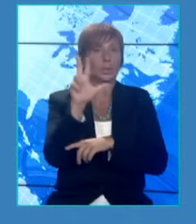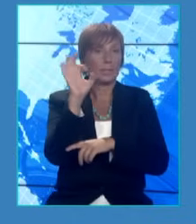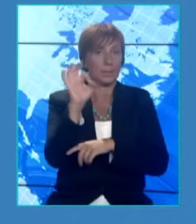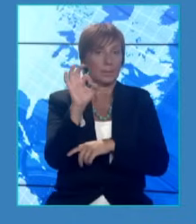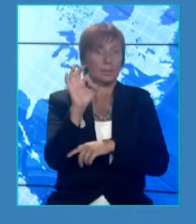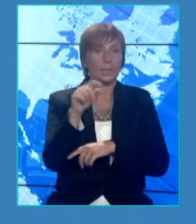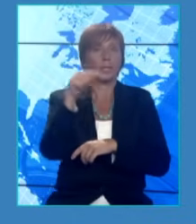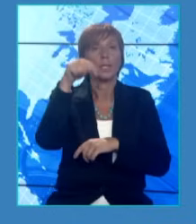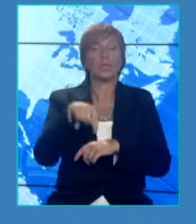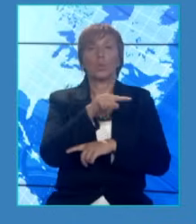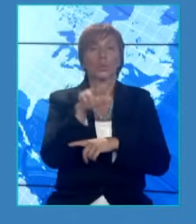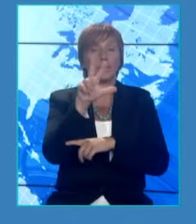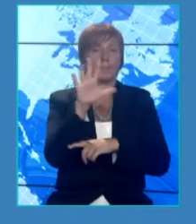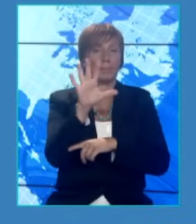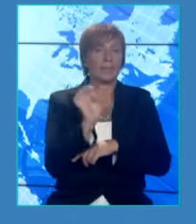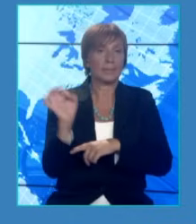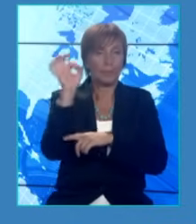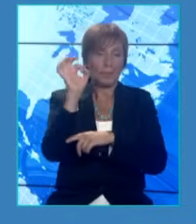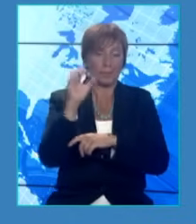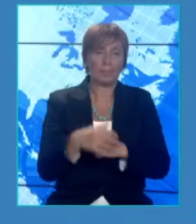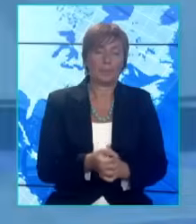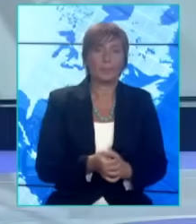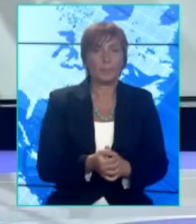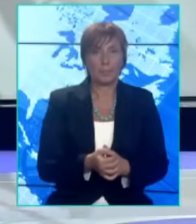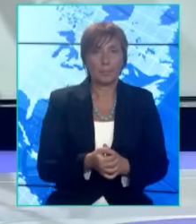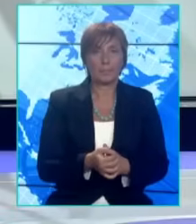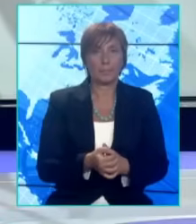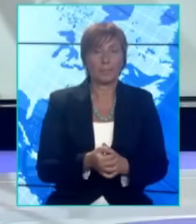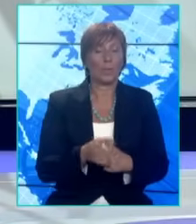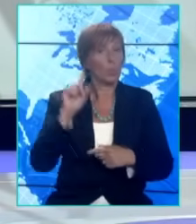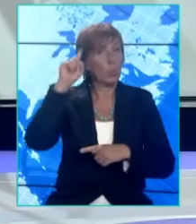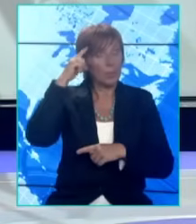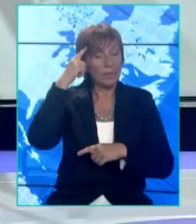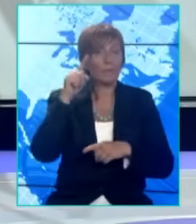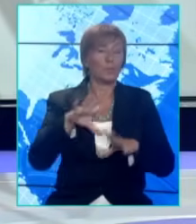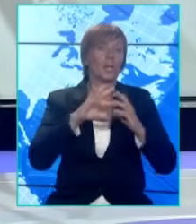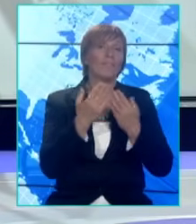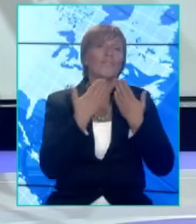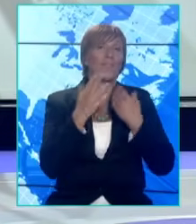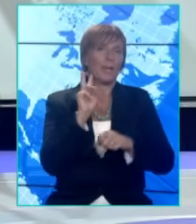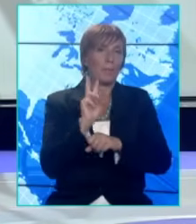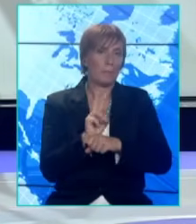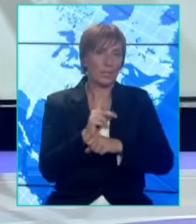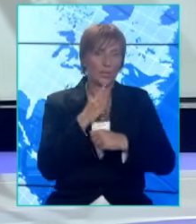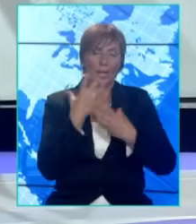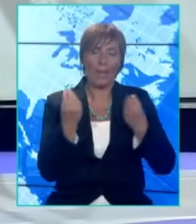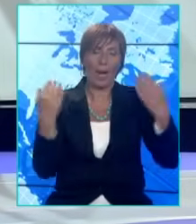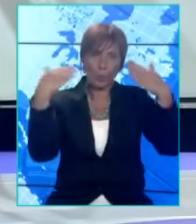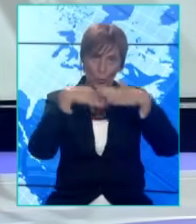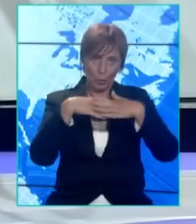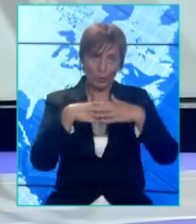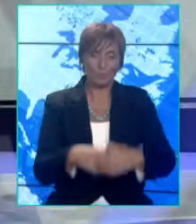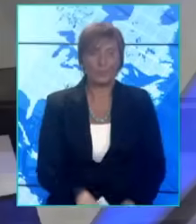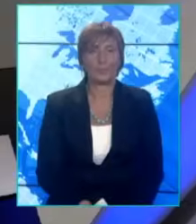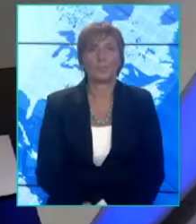do 30, na jugu do 35 stupnjeva. U dnevniku toliko. Hvala vam na pažnji i laku noć.